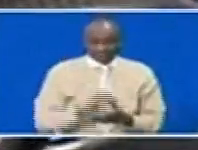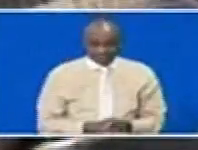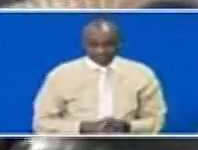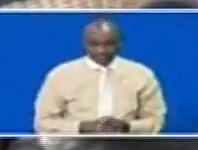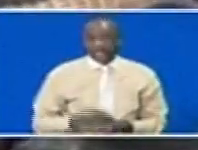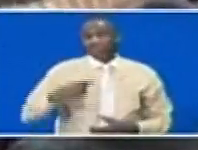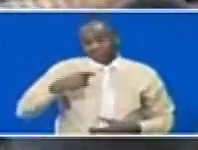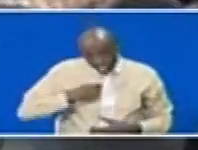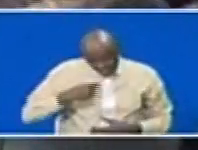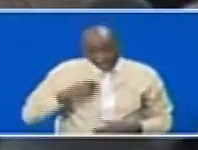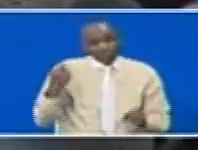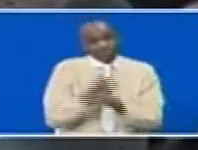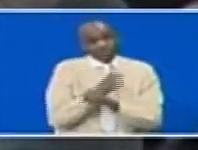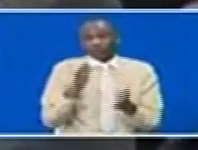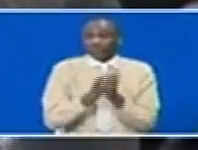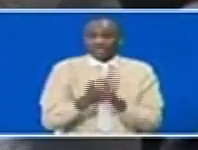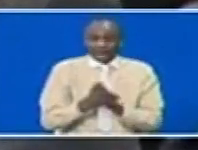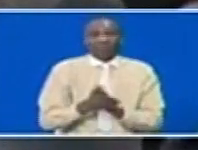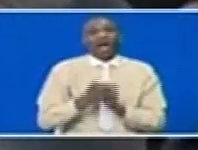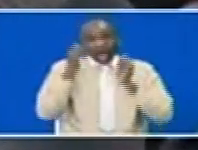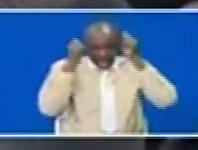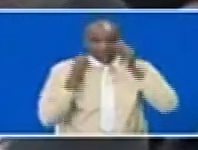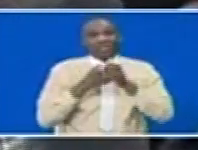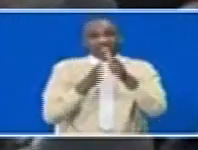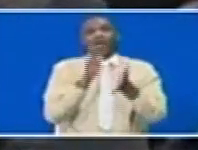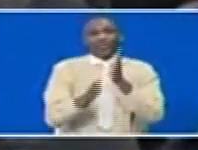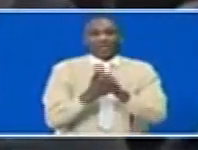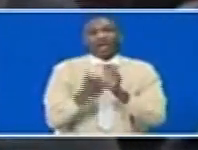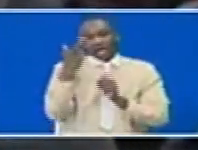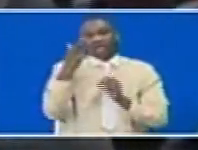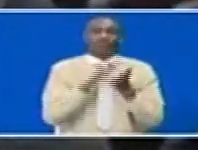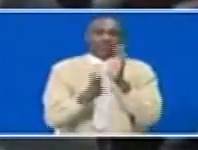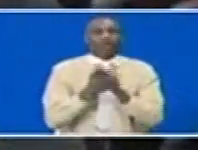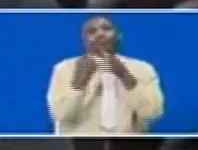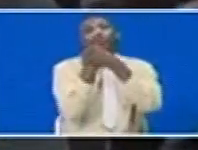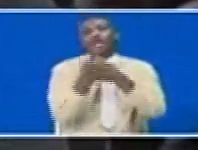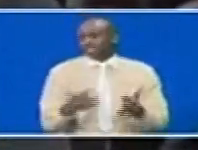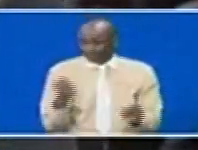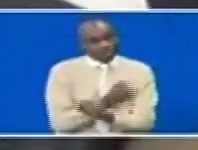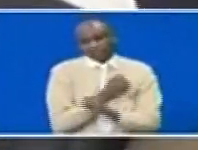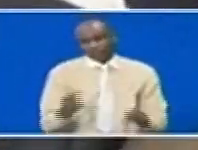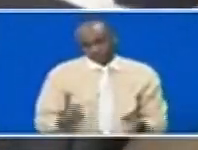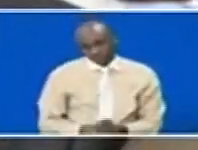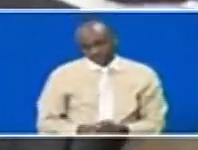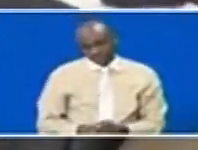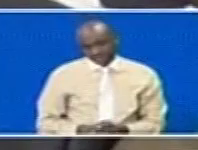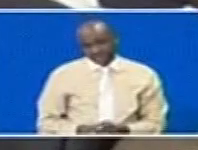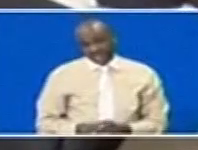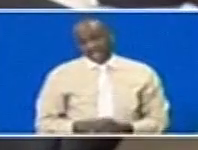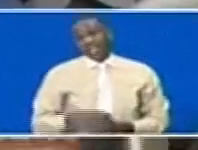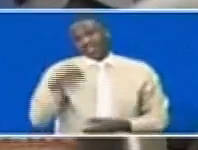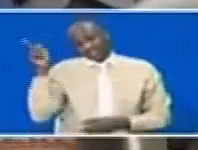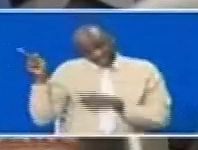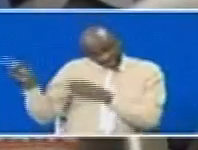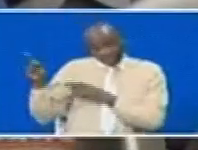Mimi sitakuwa generali mwenye bunduki isiyo na risasi. Sitakuwa. Na Fred Gumo